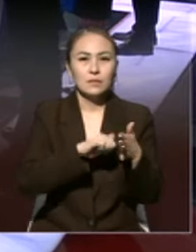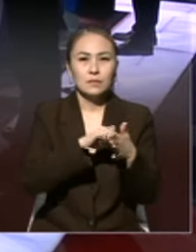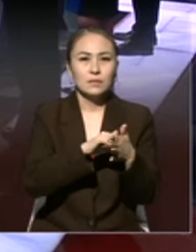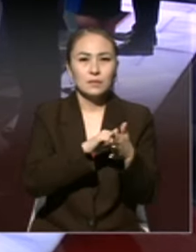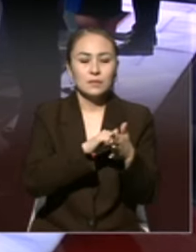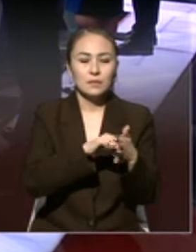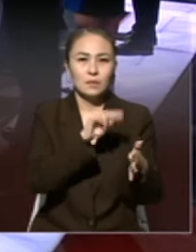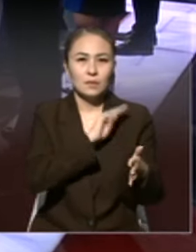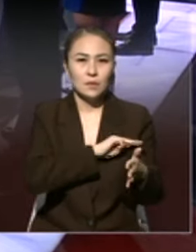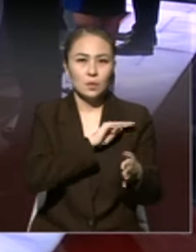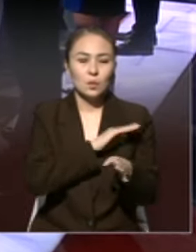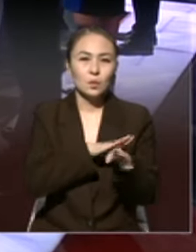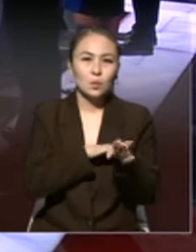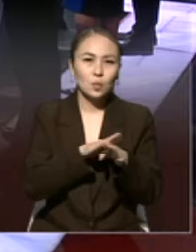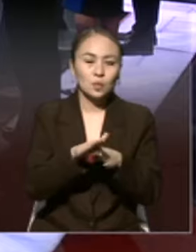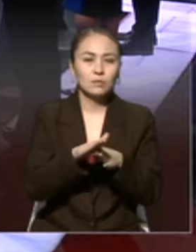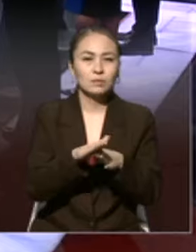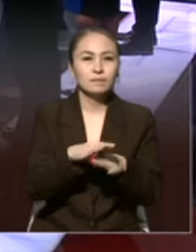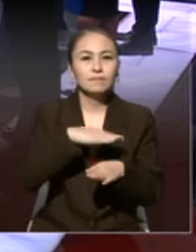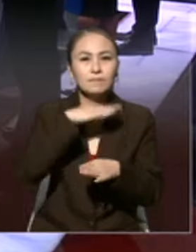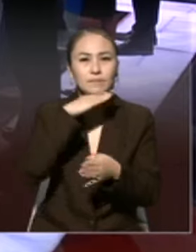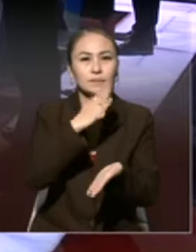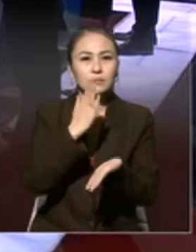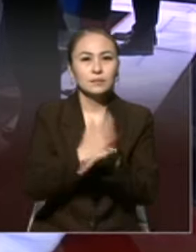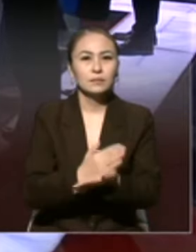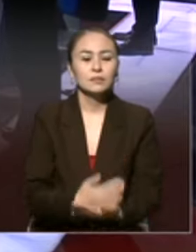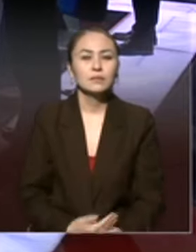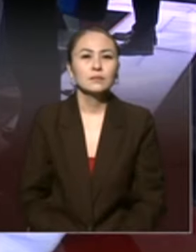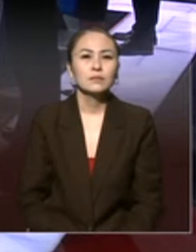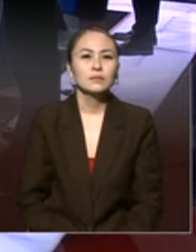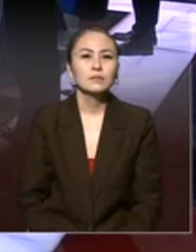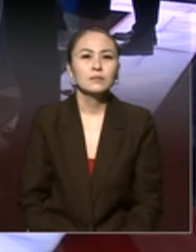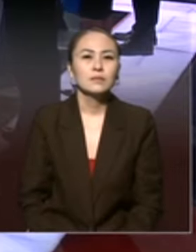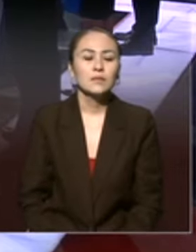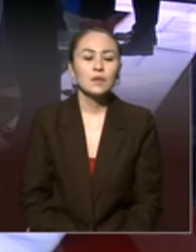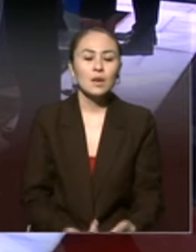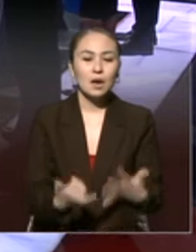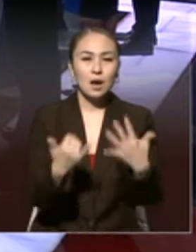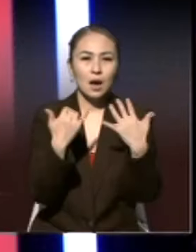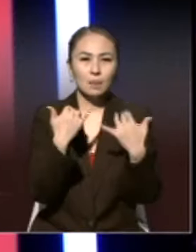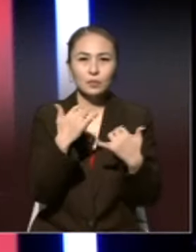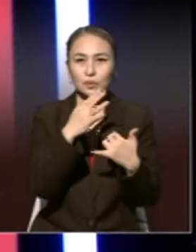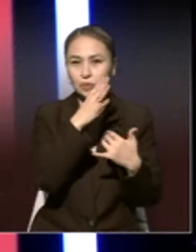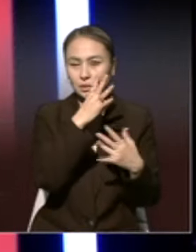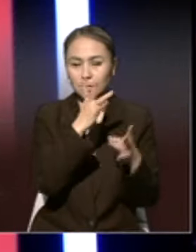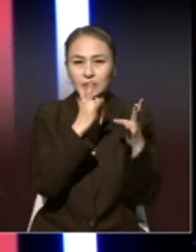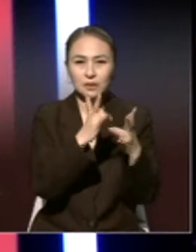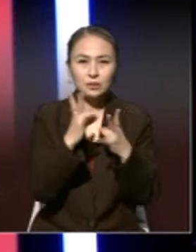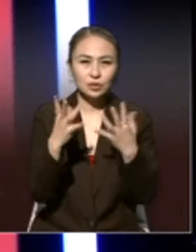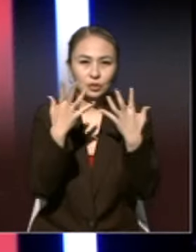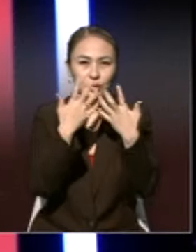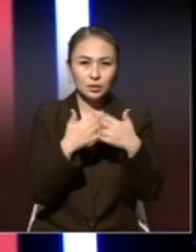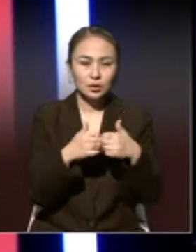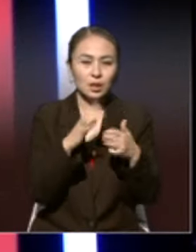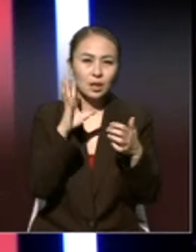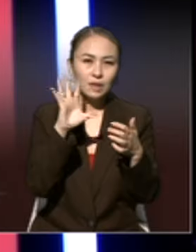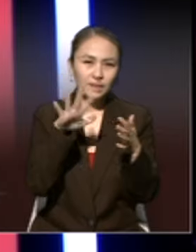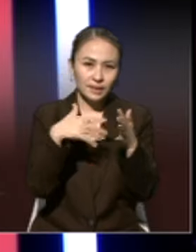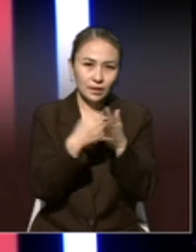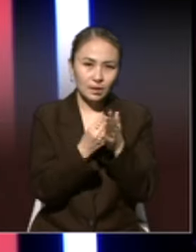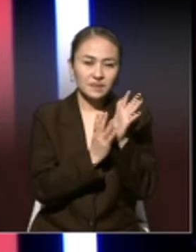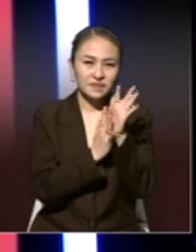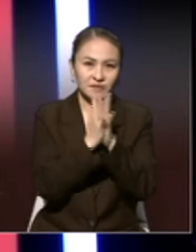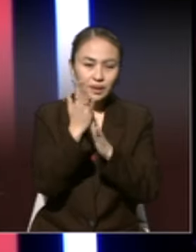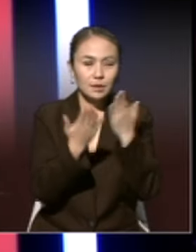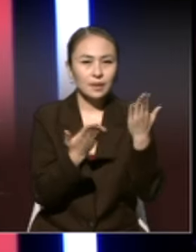құтқару операциясына толығымен жеткілікті өзіміздің. А бүгінгі таңда зардап шеккендердің саны әлі өсіп жатыр ма,